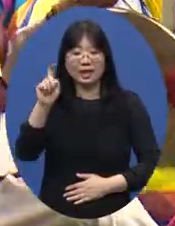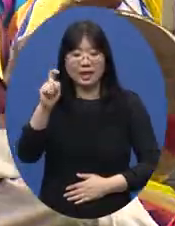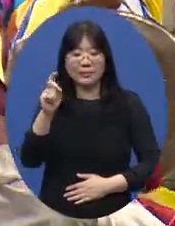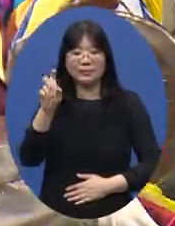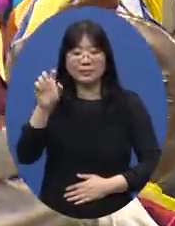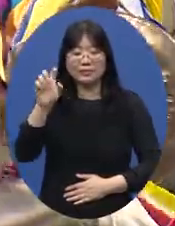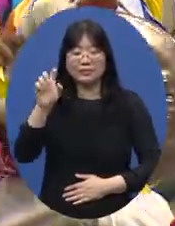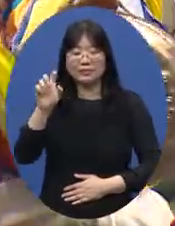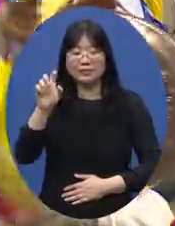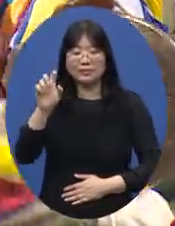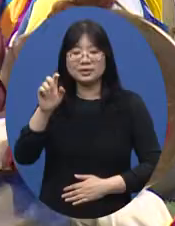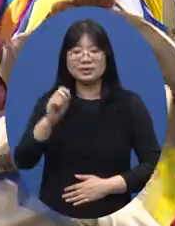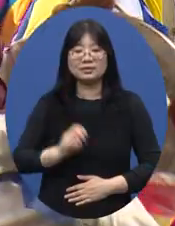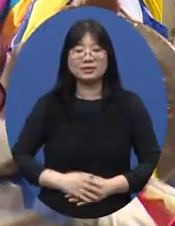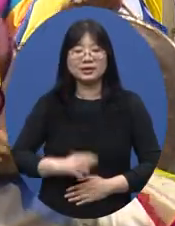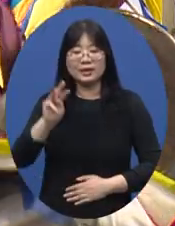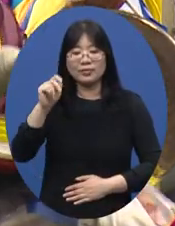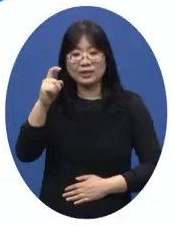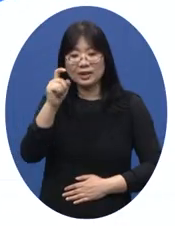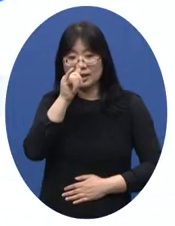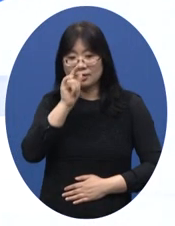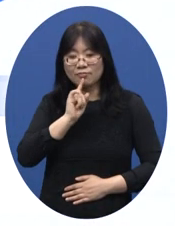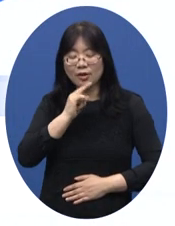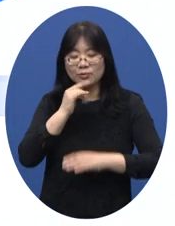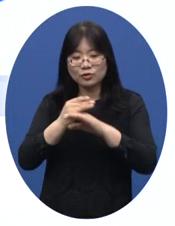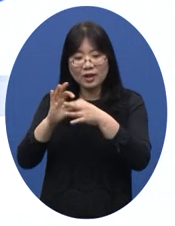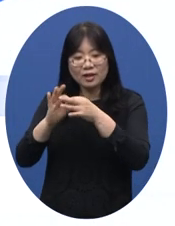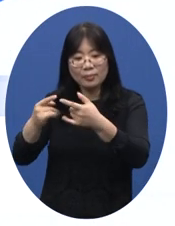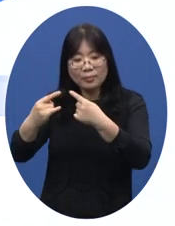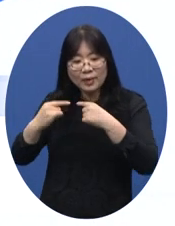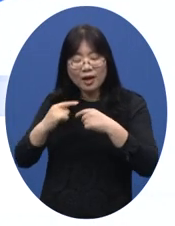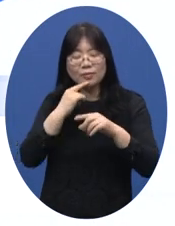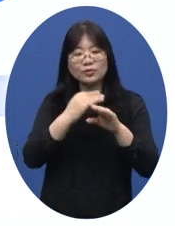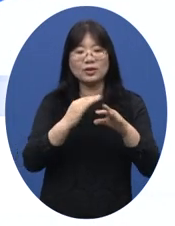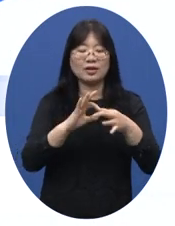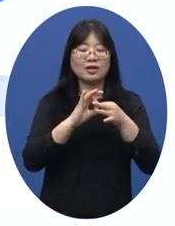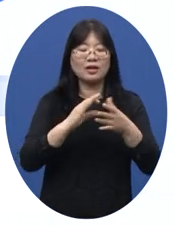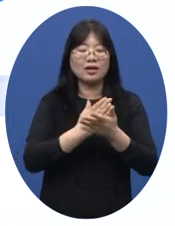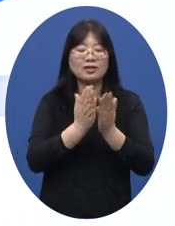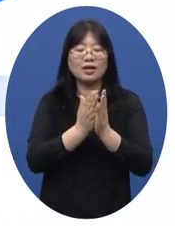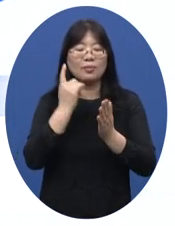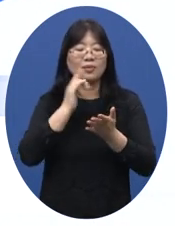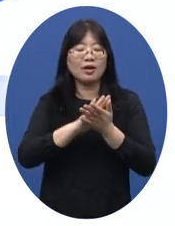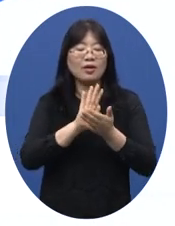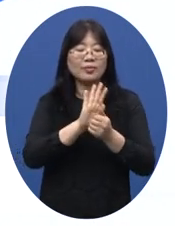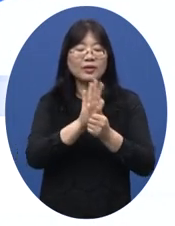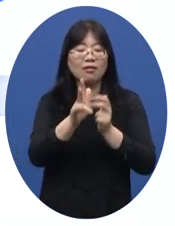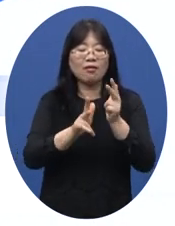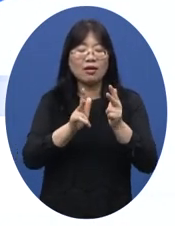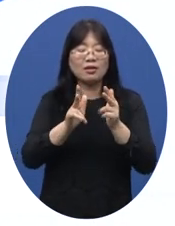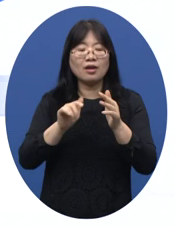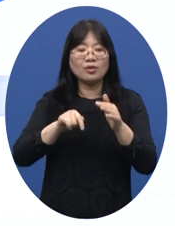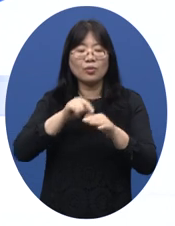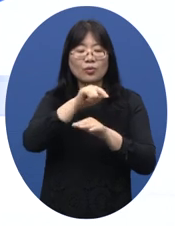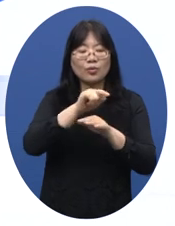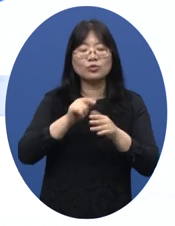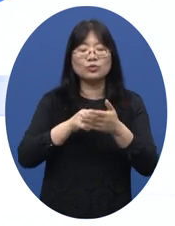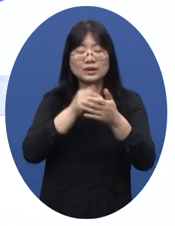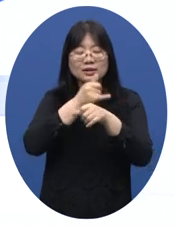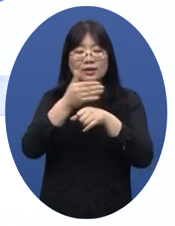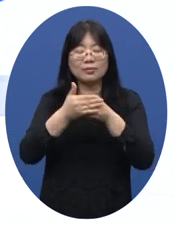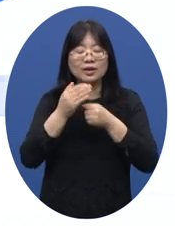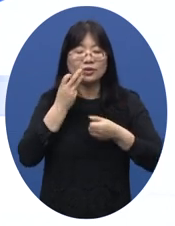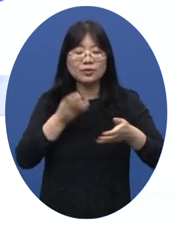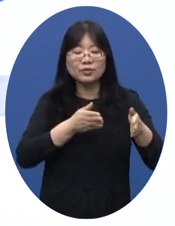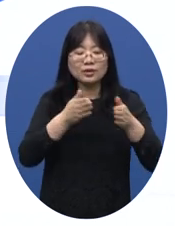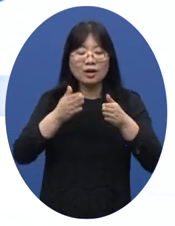관계자 참석도 협의 중으로 알려졌습니다. 북측과 관련된 다양한 평화협력 사업을 국내외에서 추진함으로써